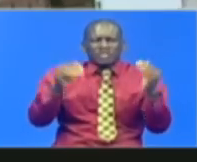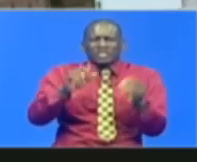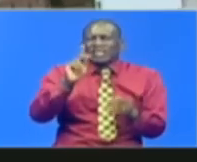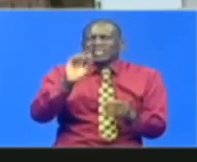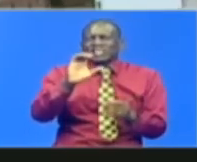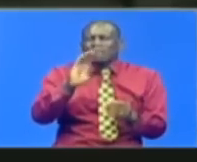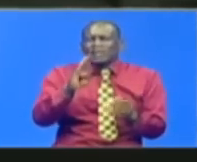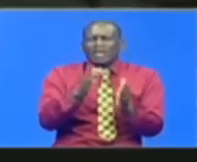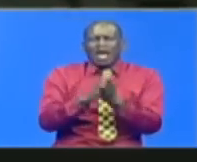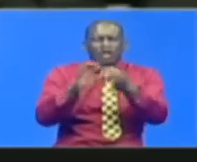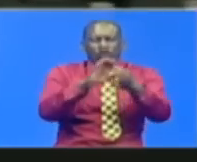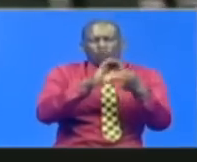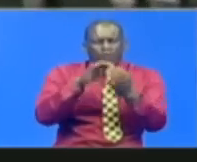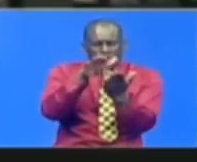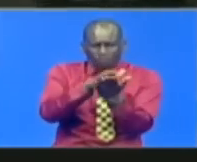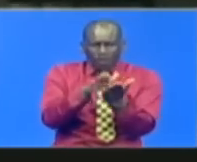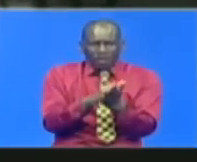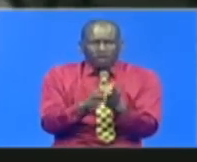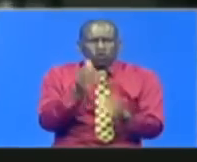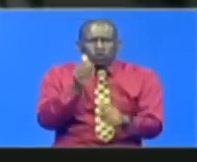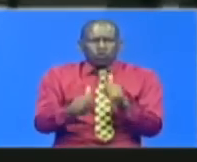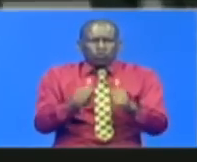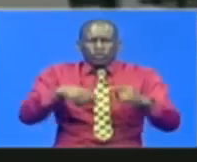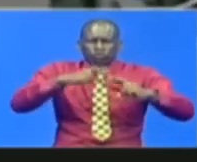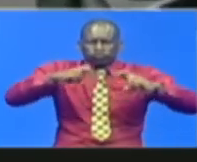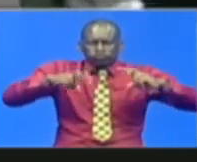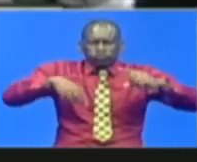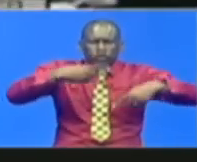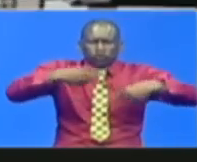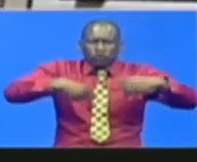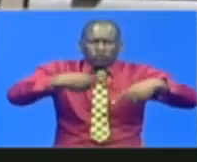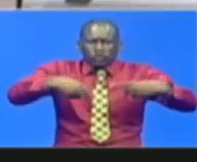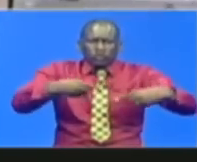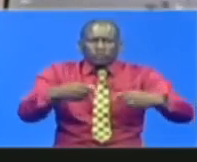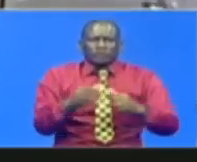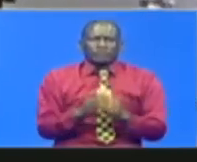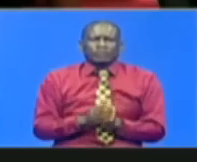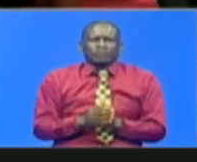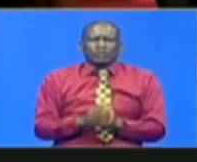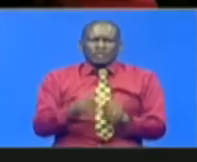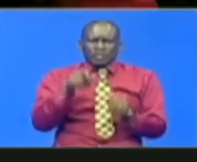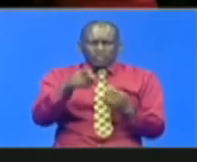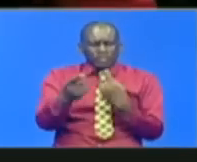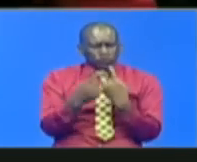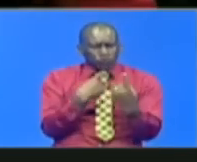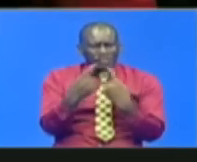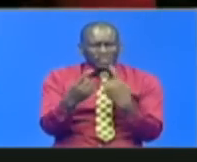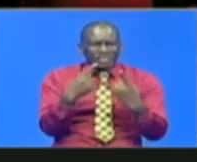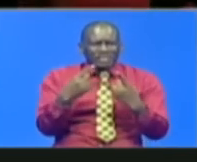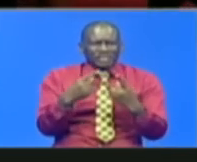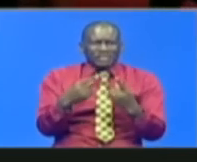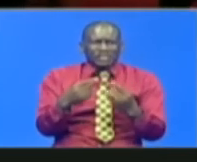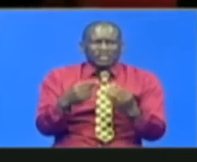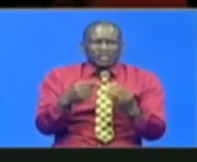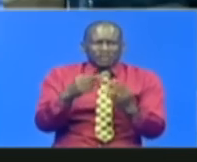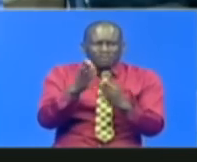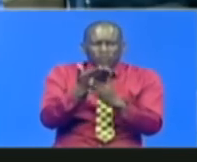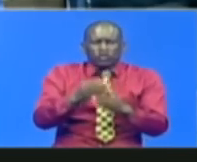na Cooperative ambazo zingali zinachunguzwa. Haya yalizungumzwa wakati afisi ya